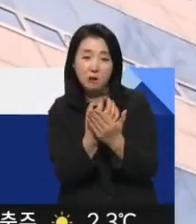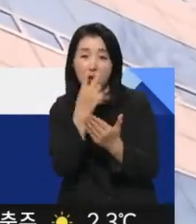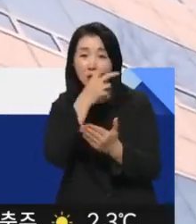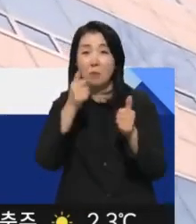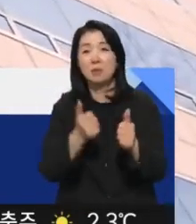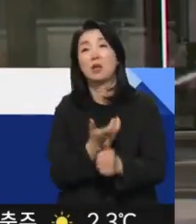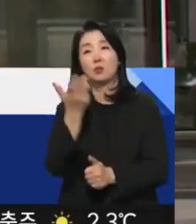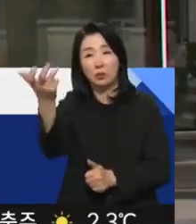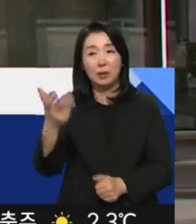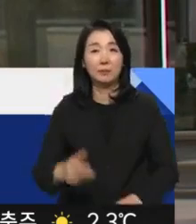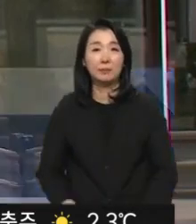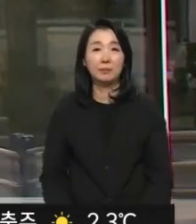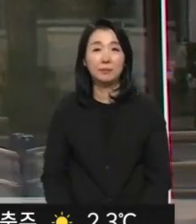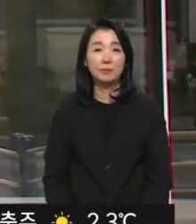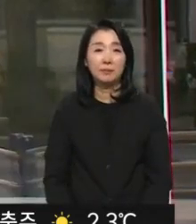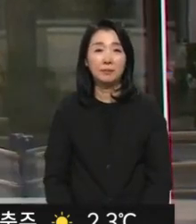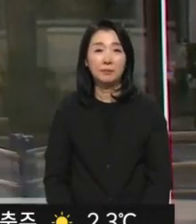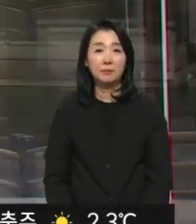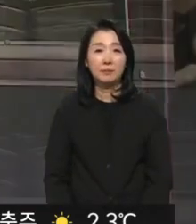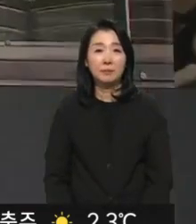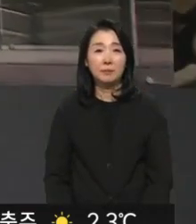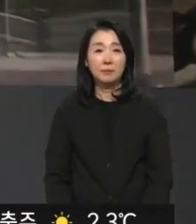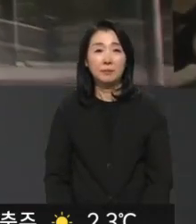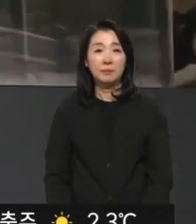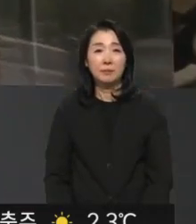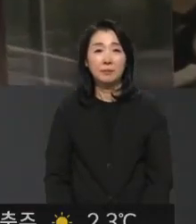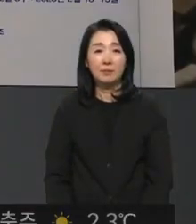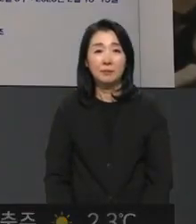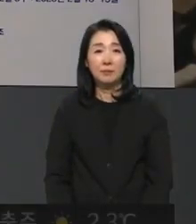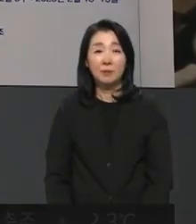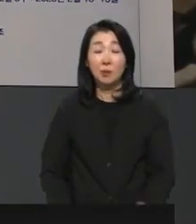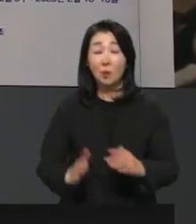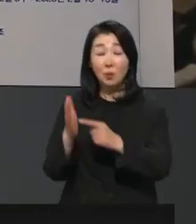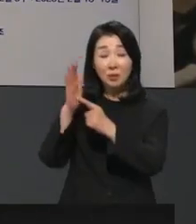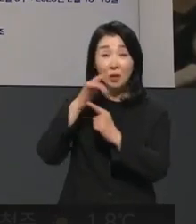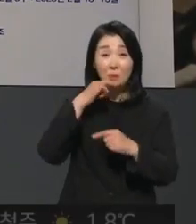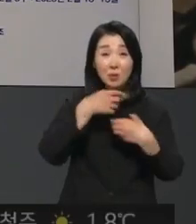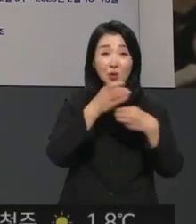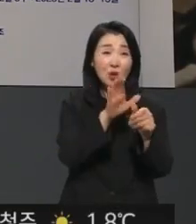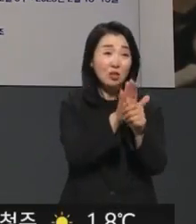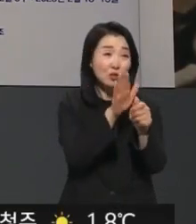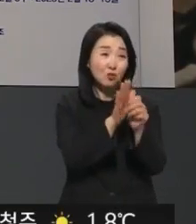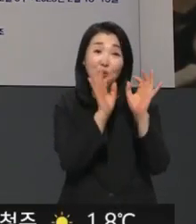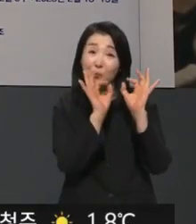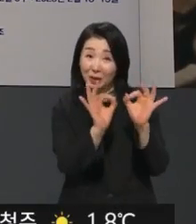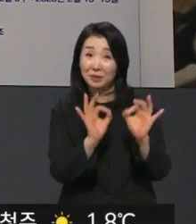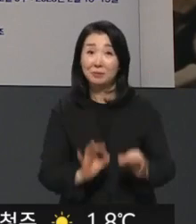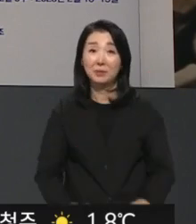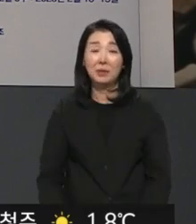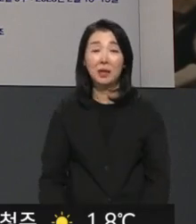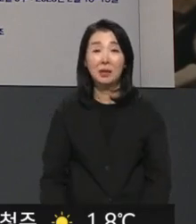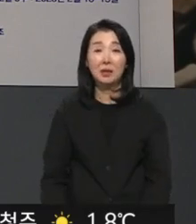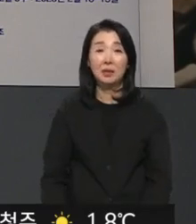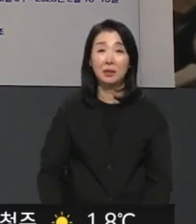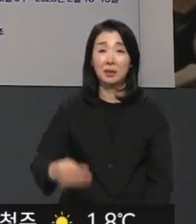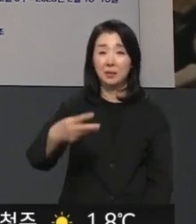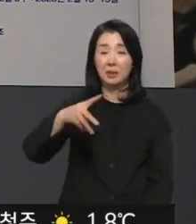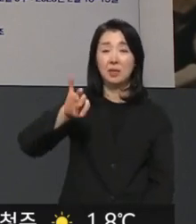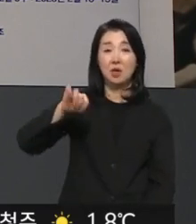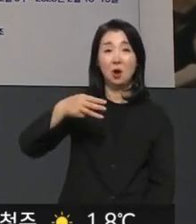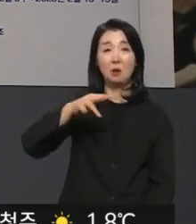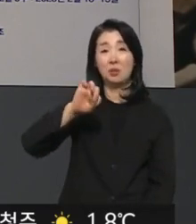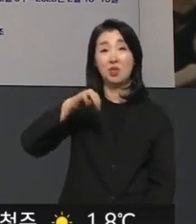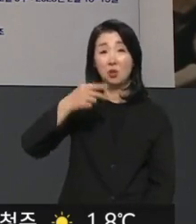제출한 거로 확인됐습니다. 네, 게다가 오늘 발표된 민주당 지지율을 좀 살펴보시면요. 리얼미터 조사